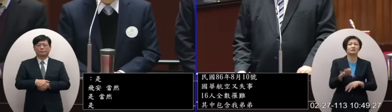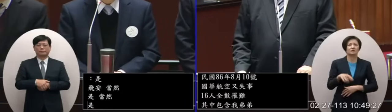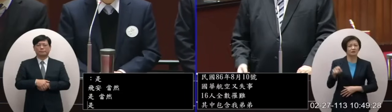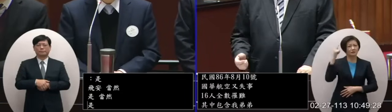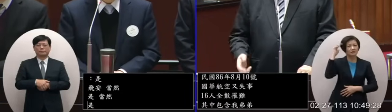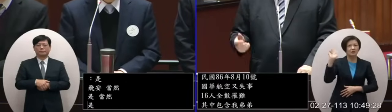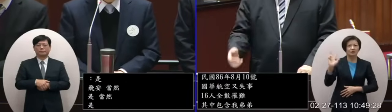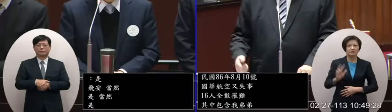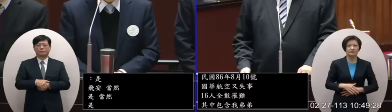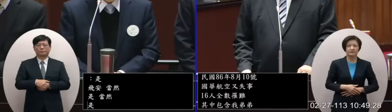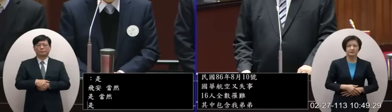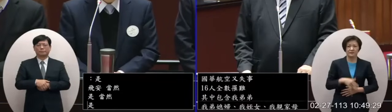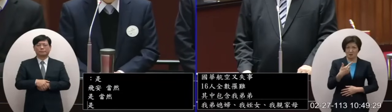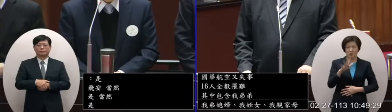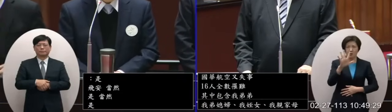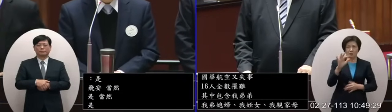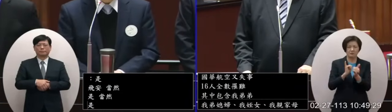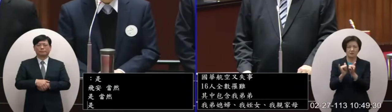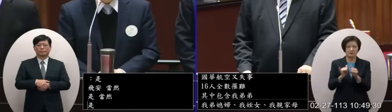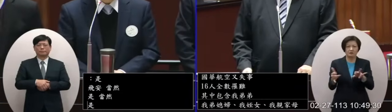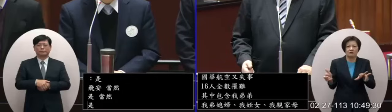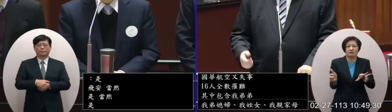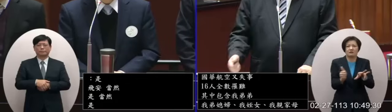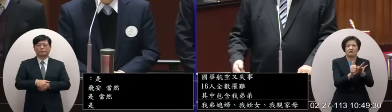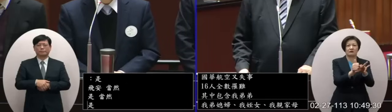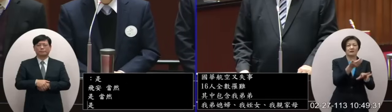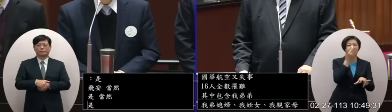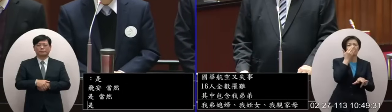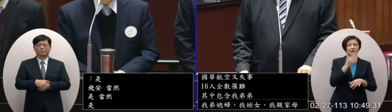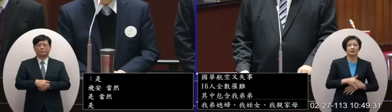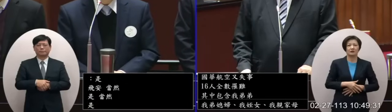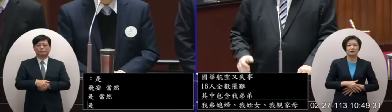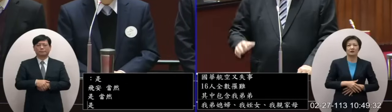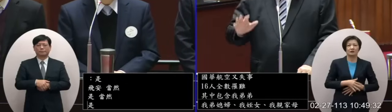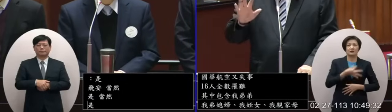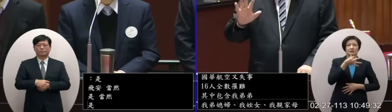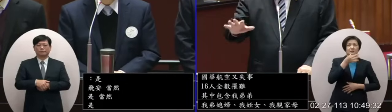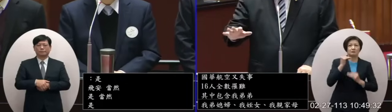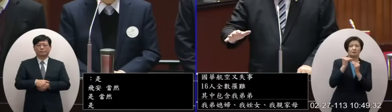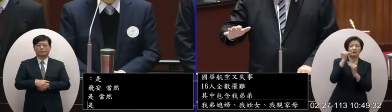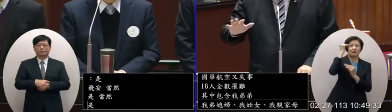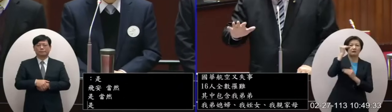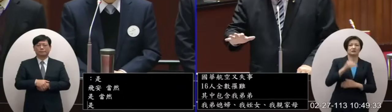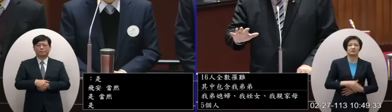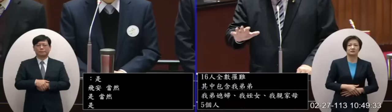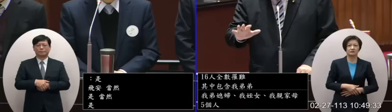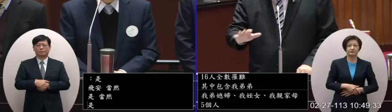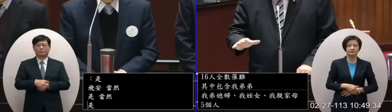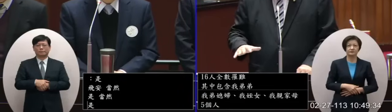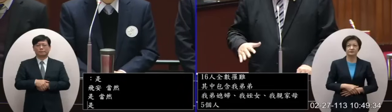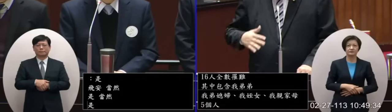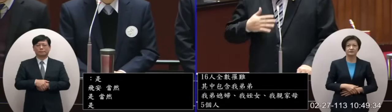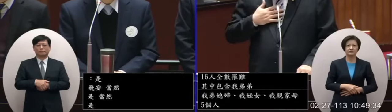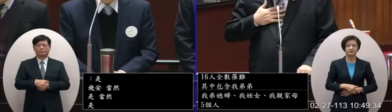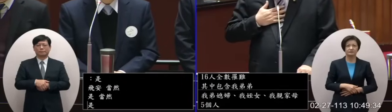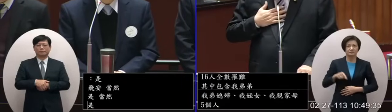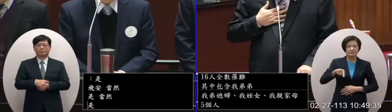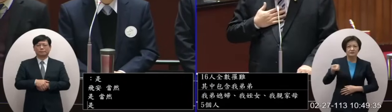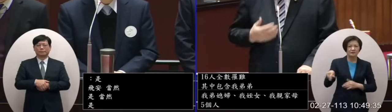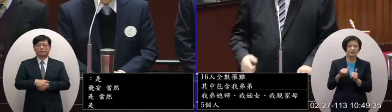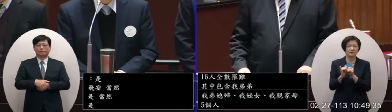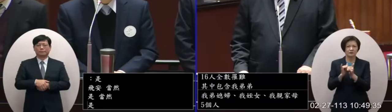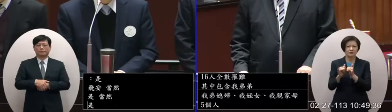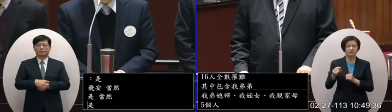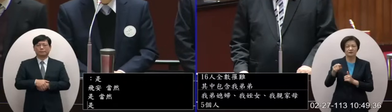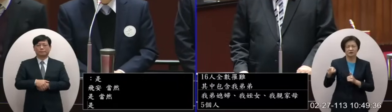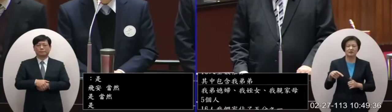啊，有些人不敢坐飞机啊，啊，有一些人惧高症啊，不是那种那些人啊，那个痛